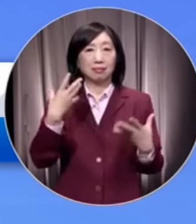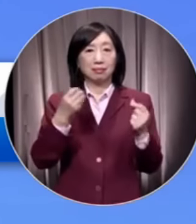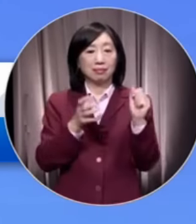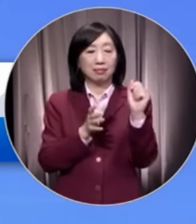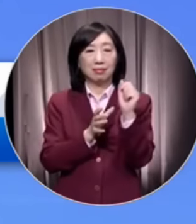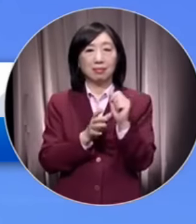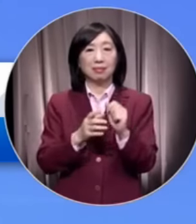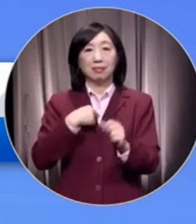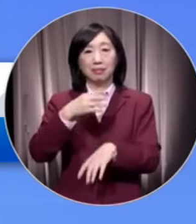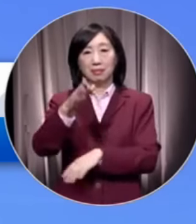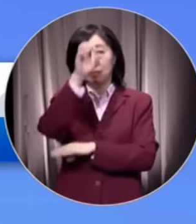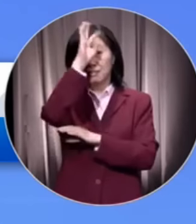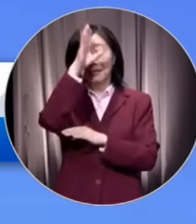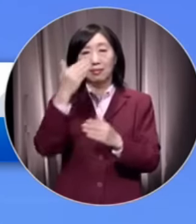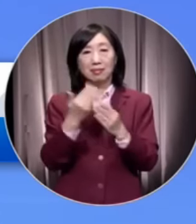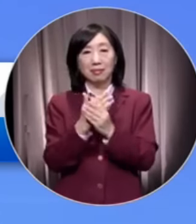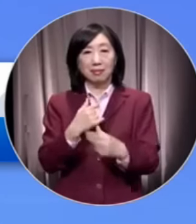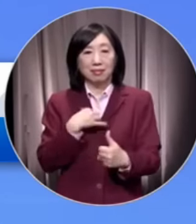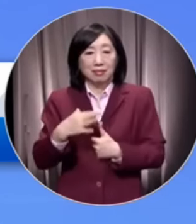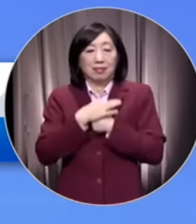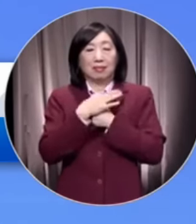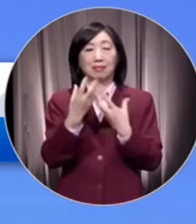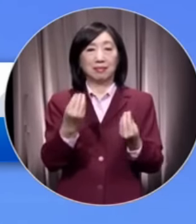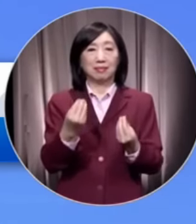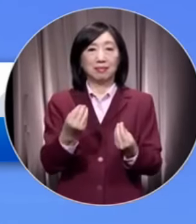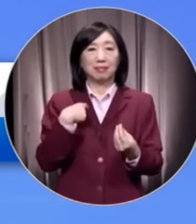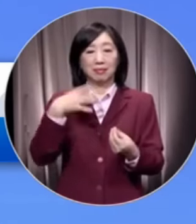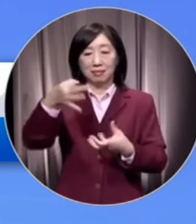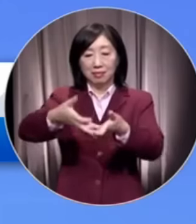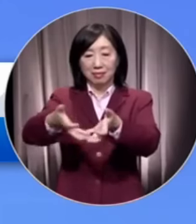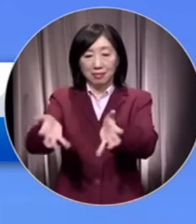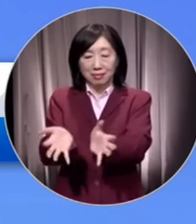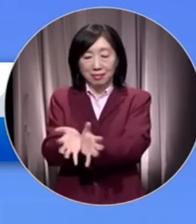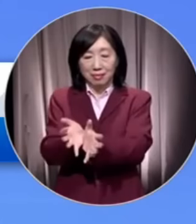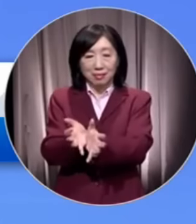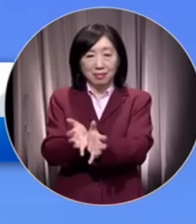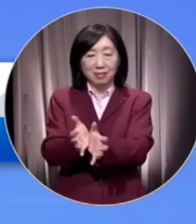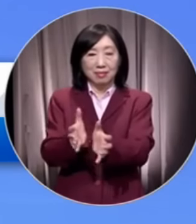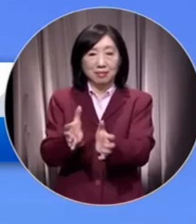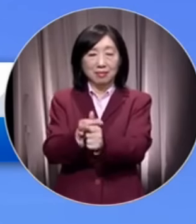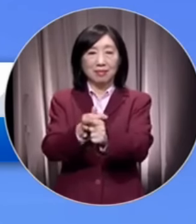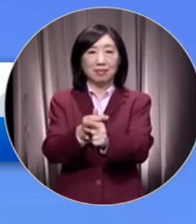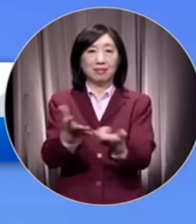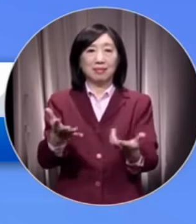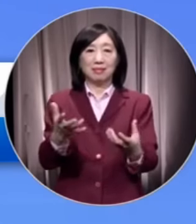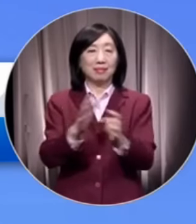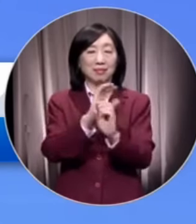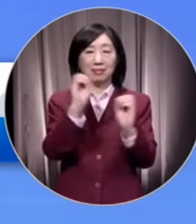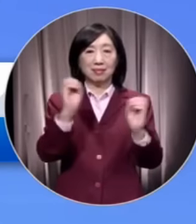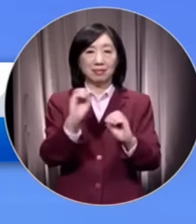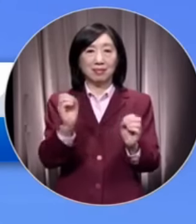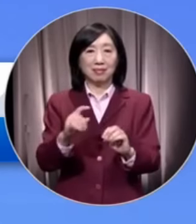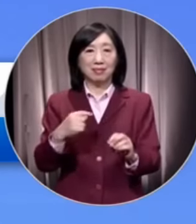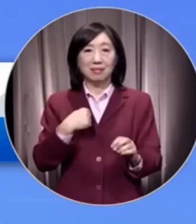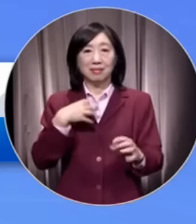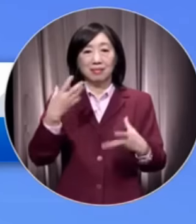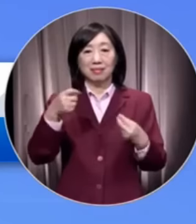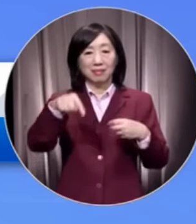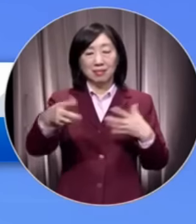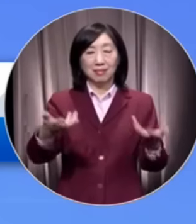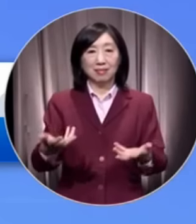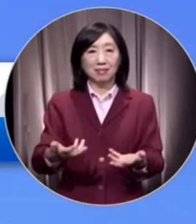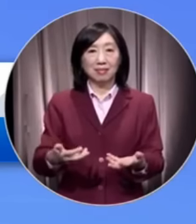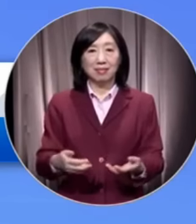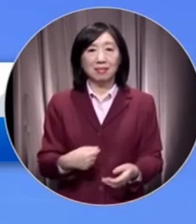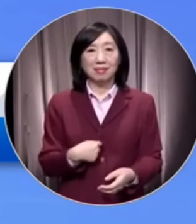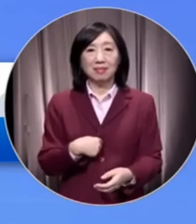没有党产的包袱，我没有财团的包袱，我没有这些大佬恩恩怨怨我还要继